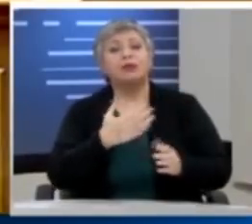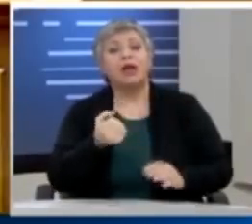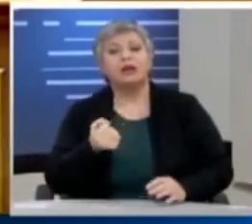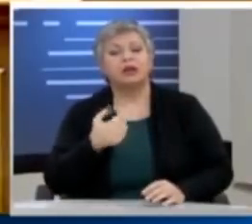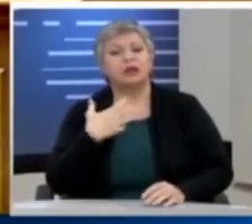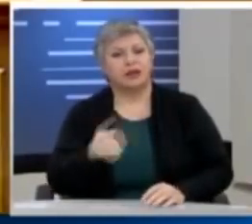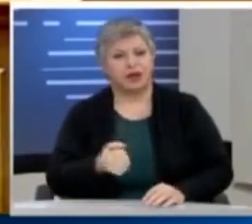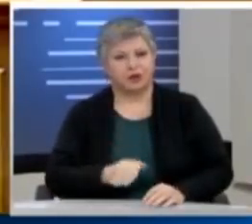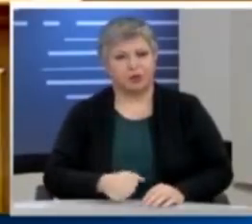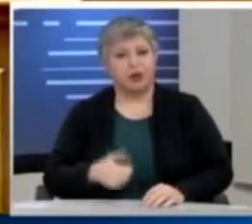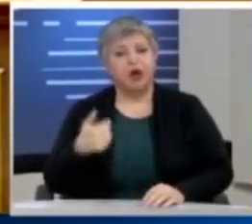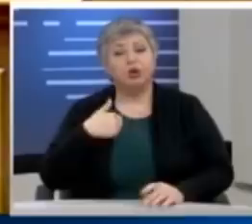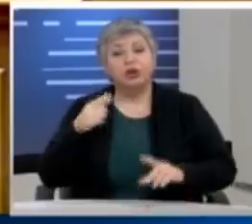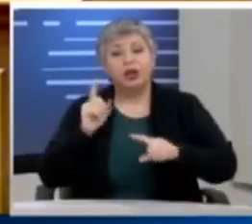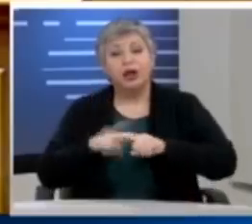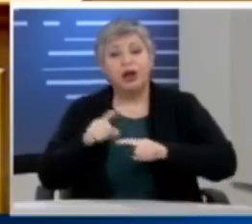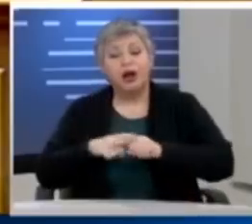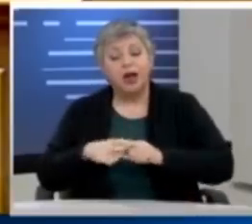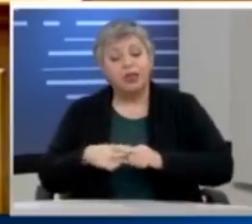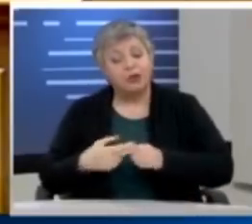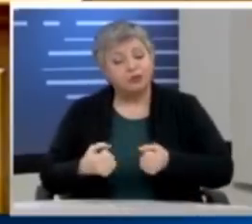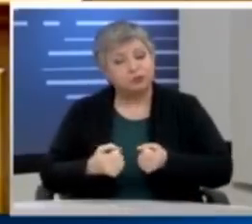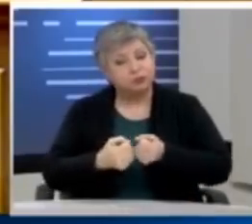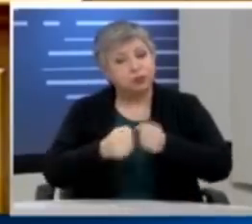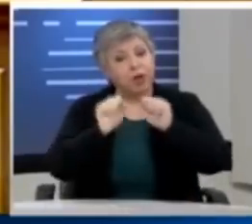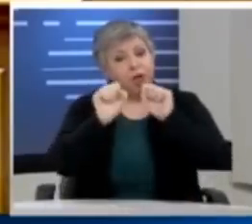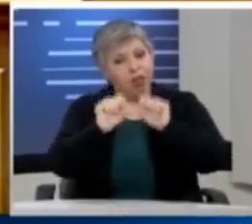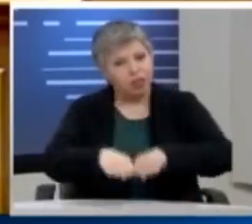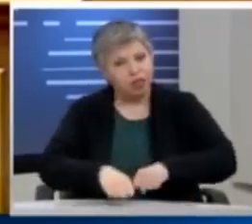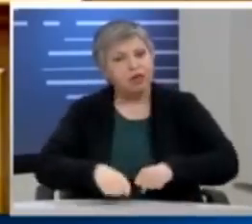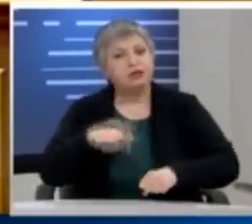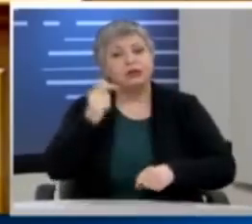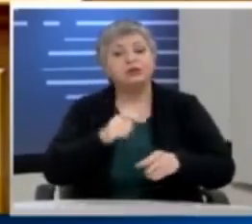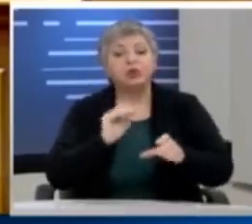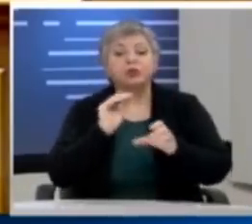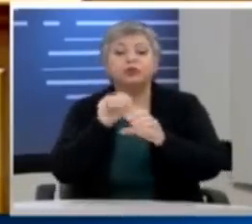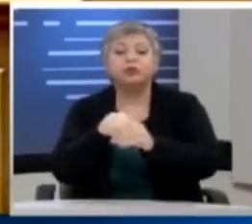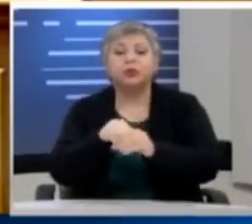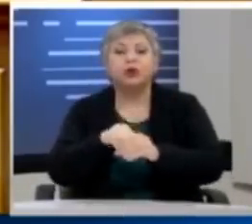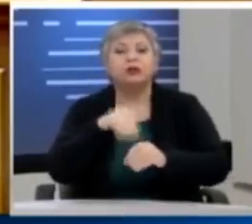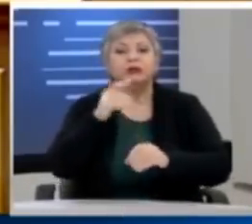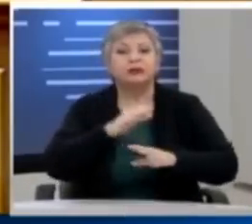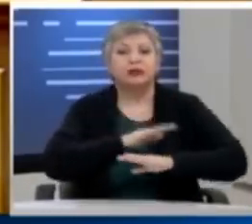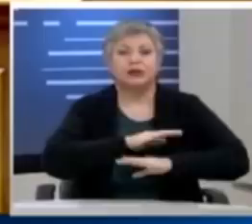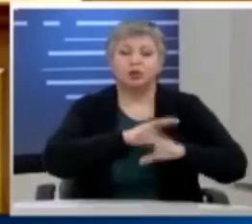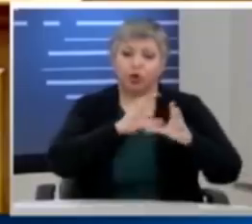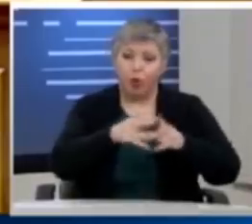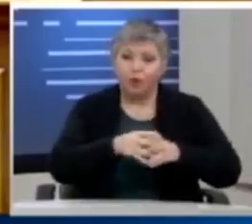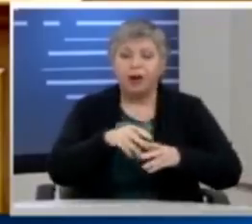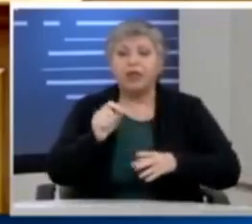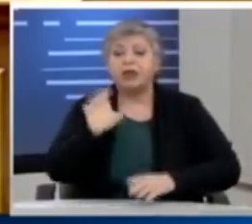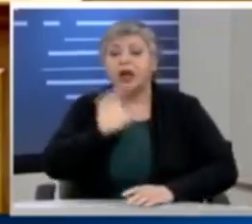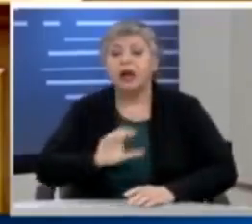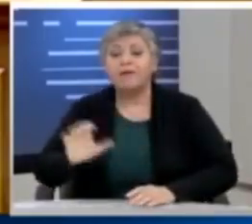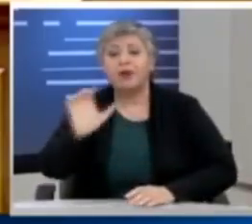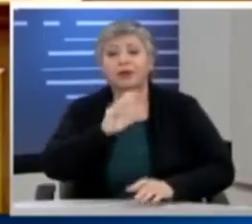θα στηρίξει την ένταξη της ΦΥΡΟΜ στους δύο ιμπεριαλιστικούς οργανισμούς, ΝΑΤΟ, Ευρωπαϊκή Ένωση, όπως